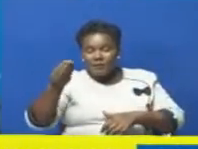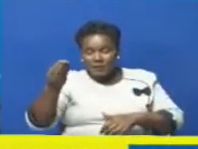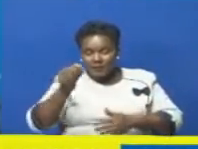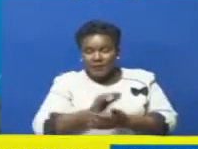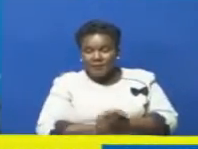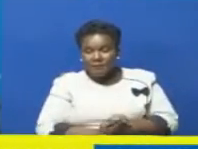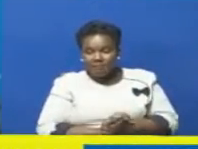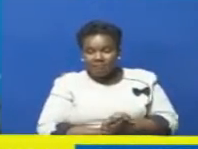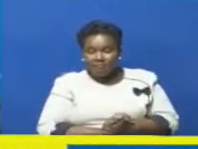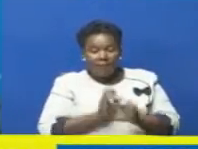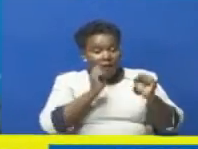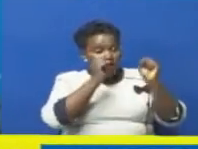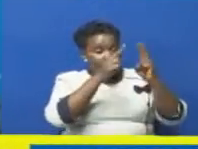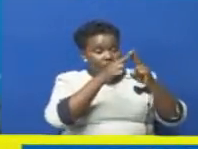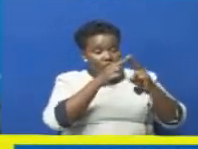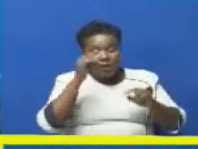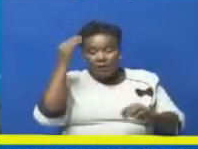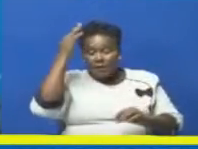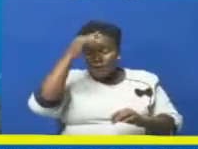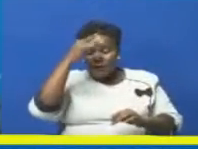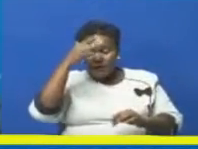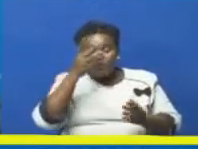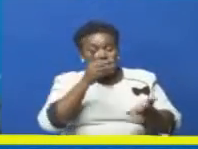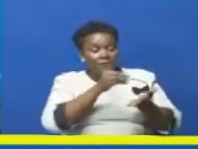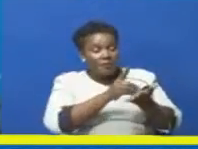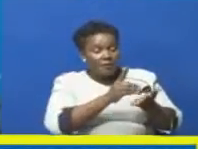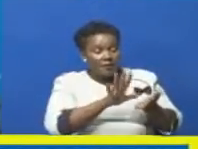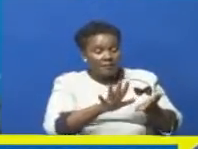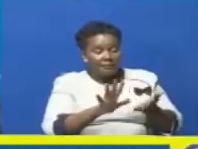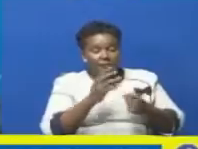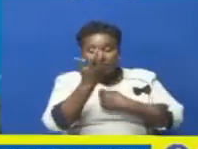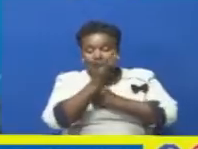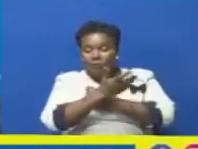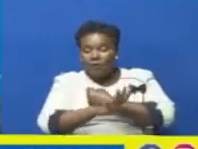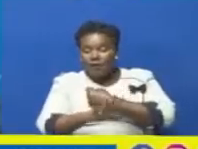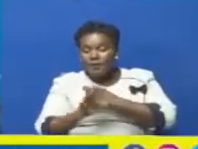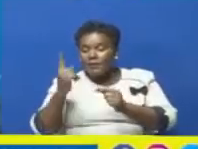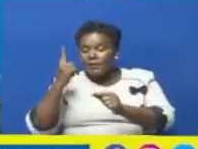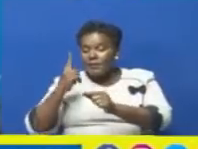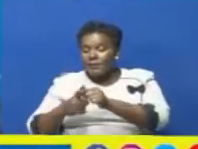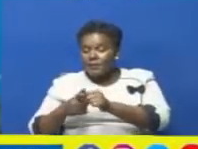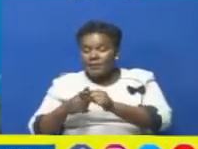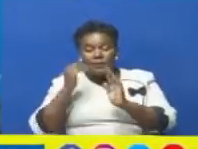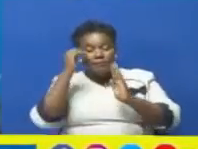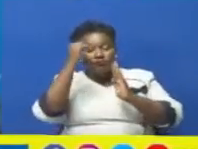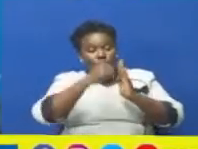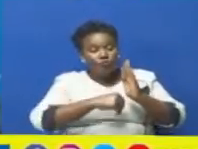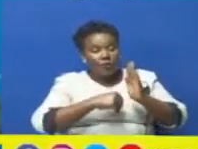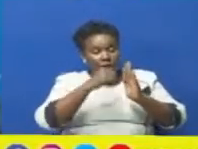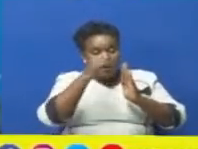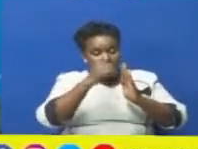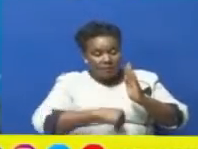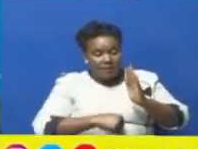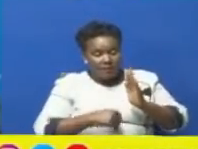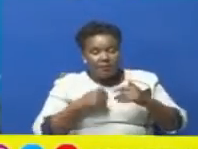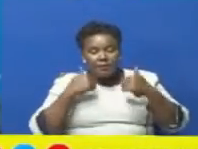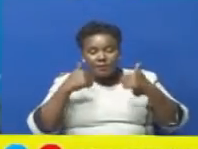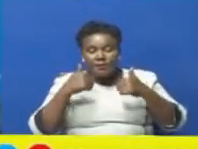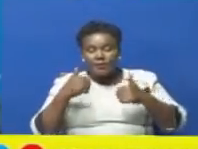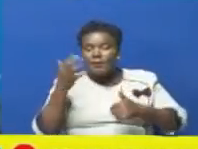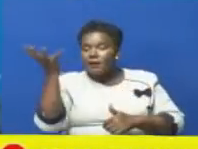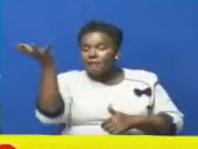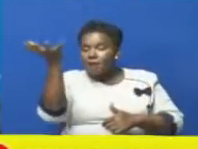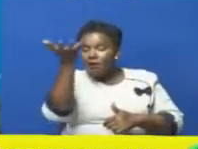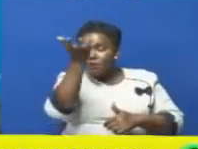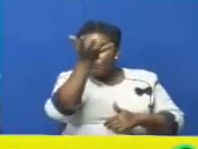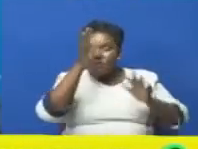machache. Mkoa wa Arusha, Kilimanjaro, Dar es Salaam, Pwani, Lindi pamoja na Mtwara kunatarajiwa kuwa na hali ya mawingu